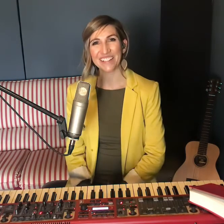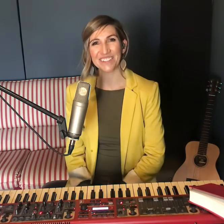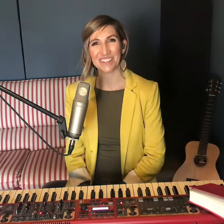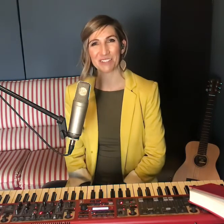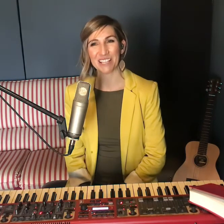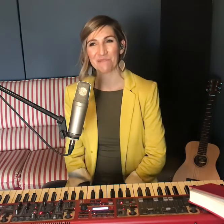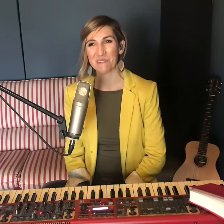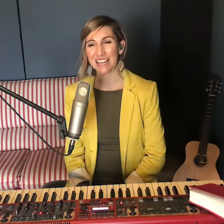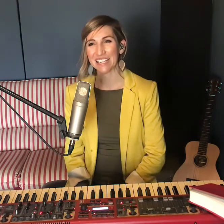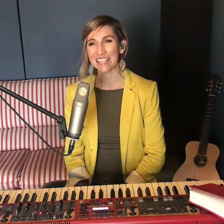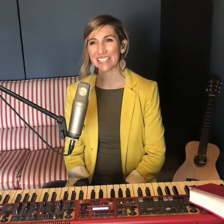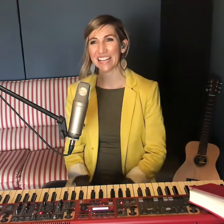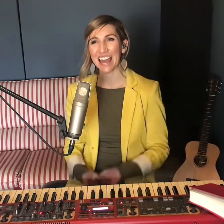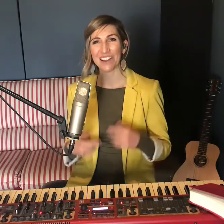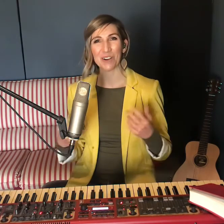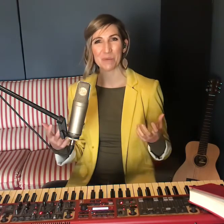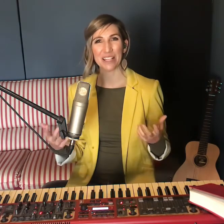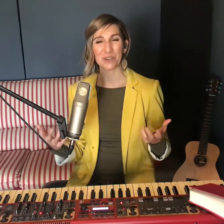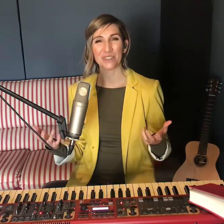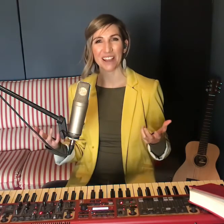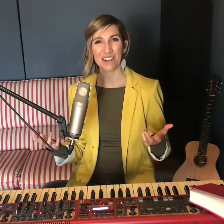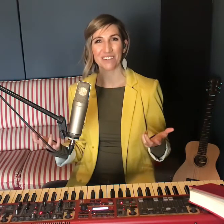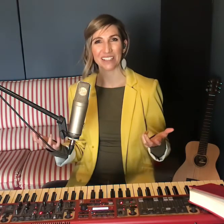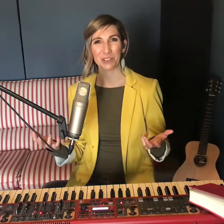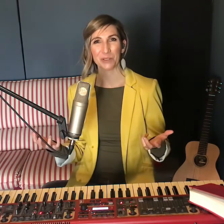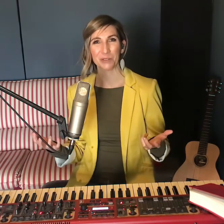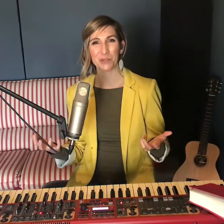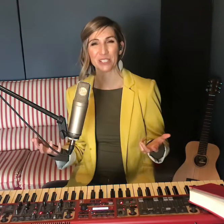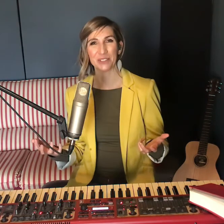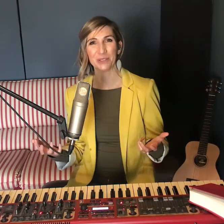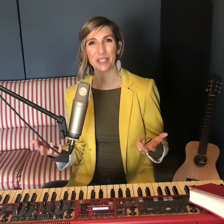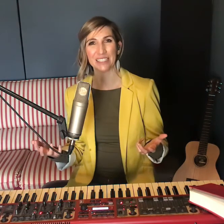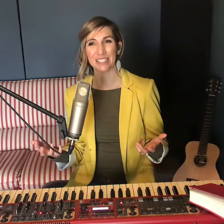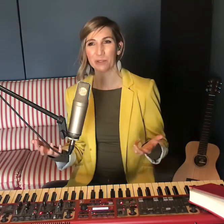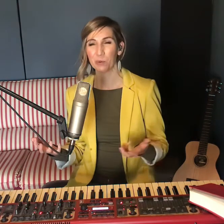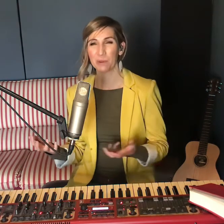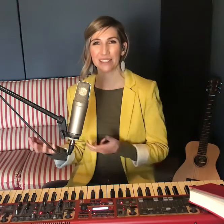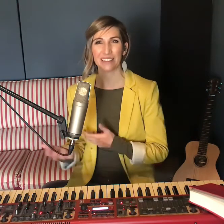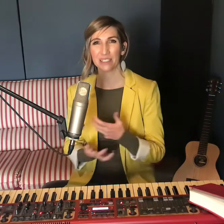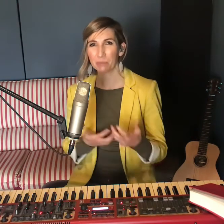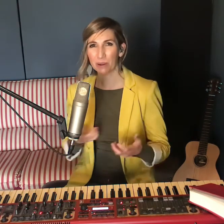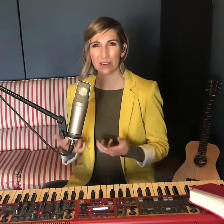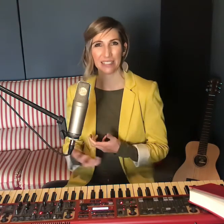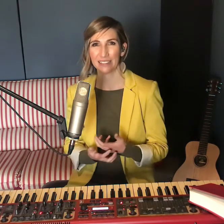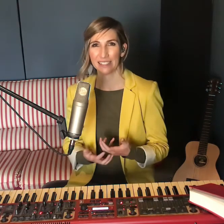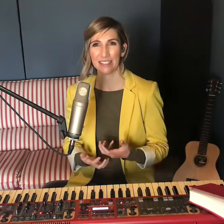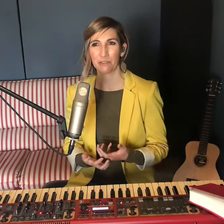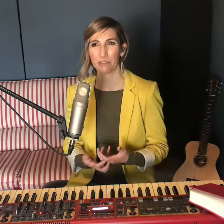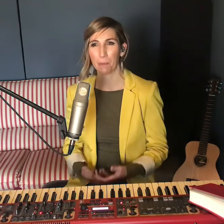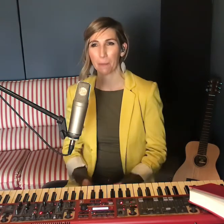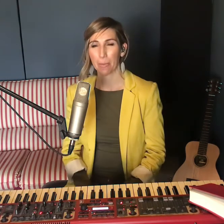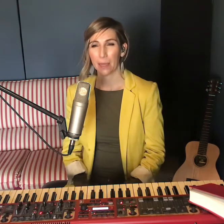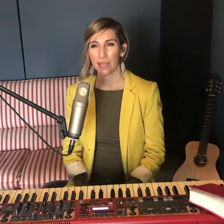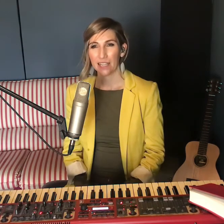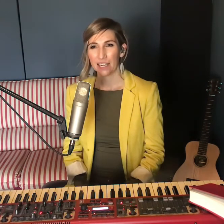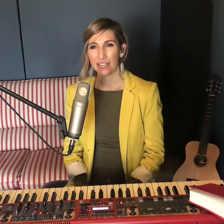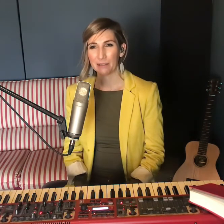Groot deel van ons aanbidding is regtig om net te onthou wat God vir ons gedoen het en om in dankbaarheid te leef.